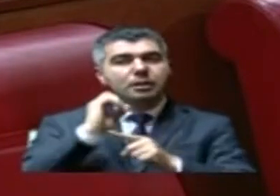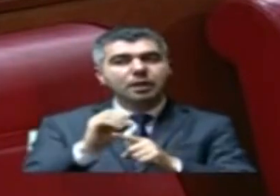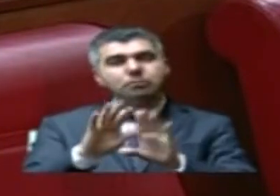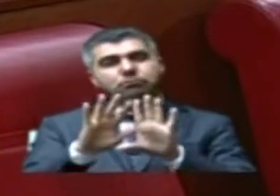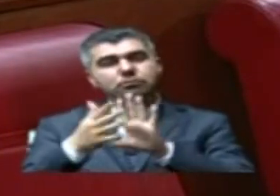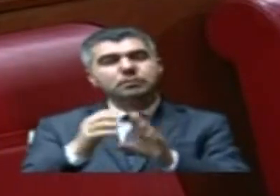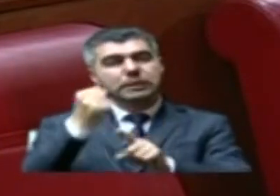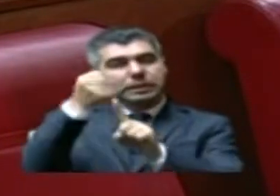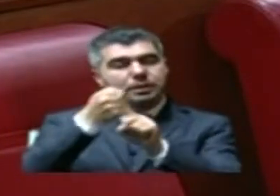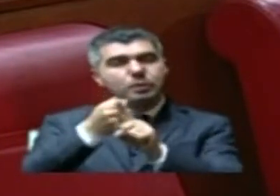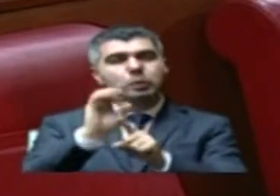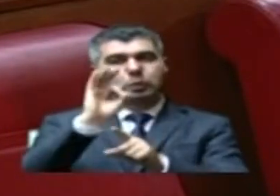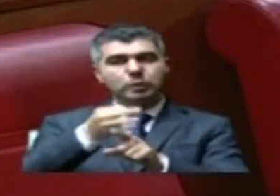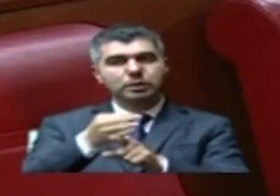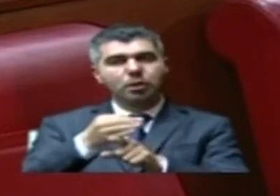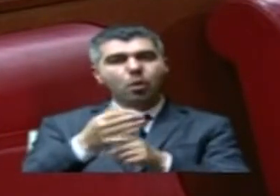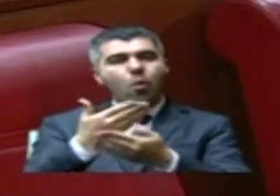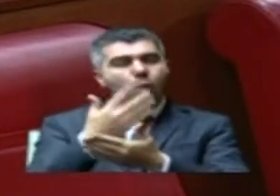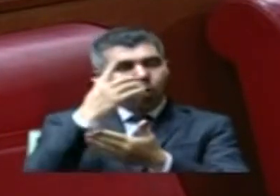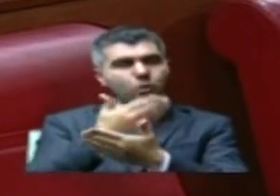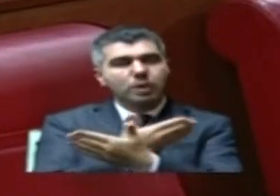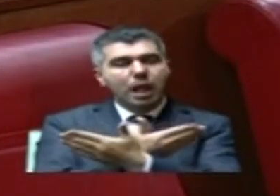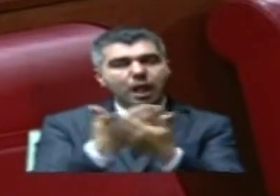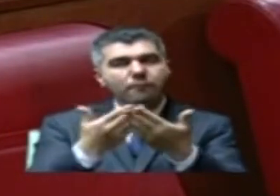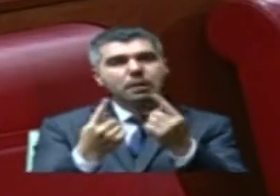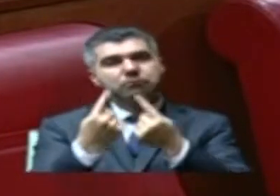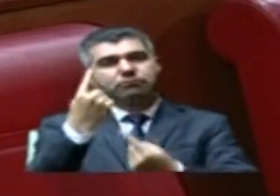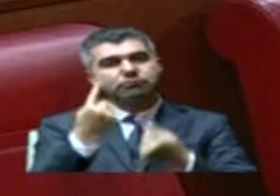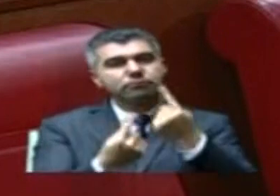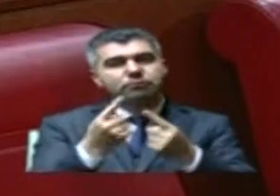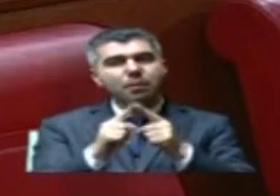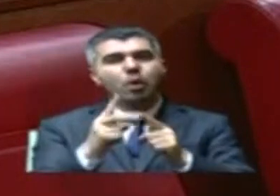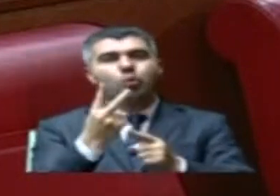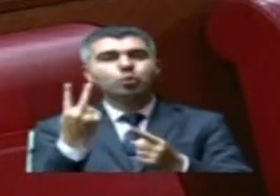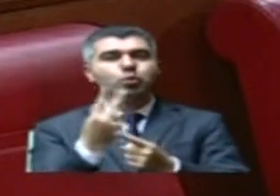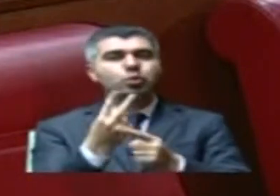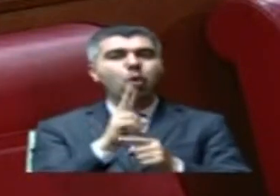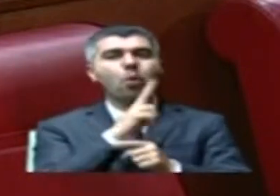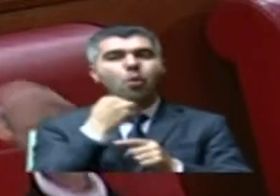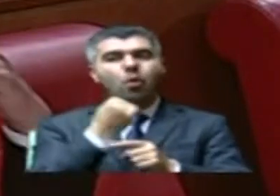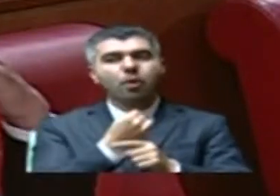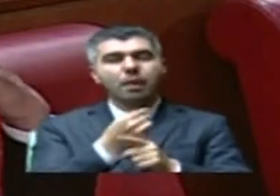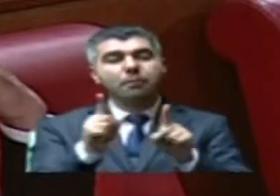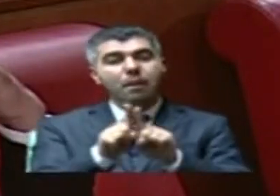واحد المجهود الذي يوازي تقريبا حكومتين،